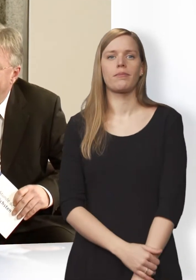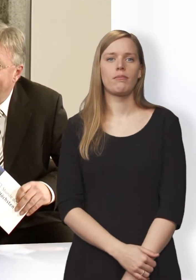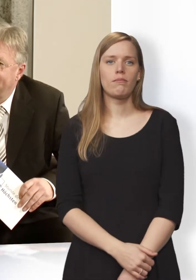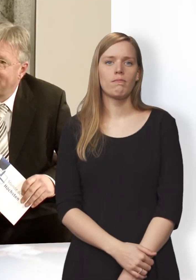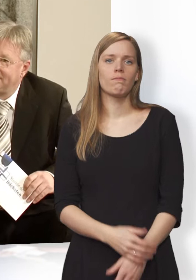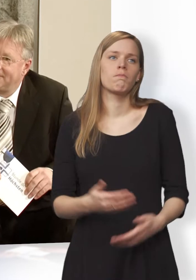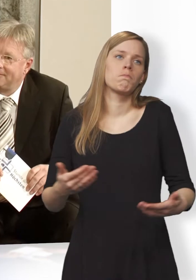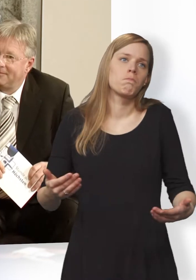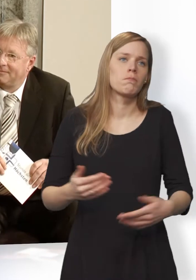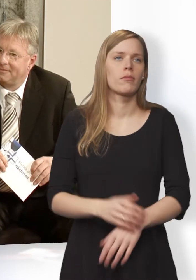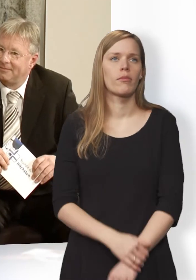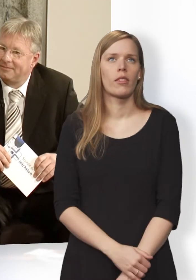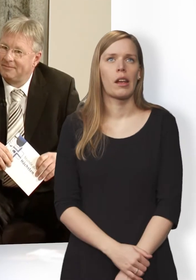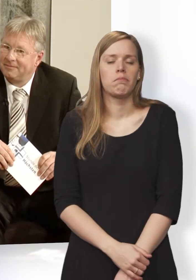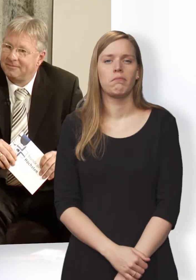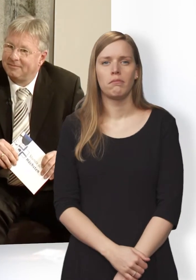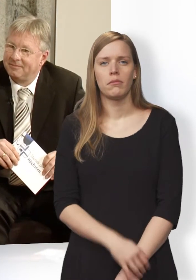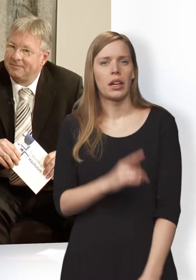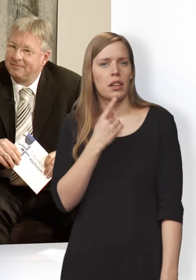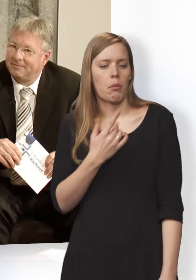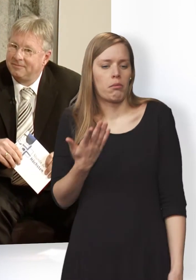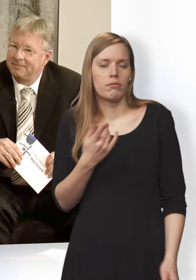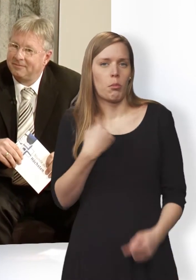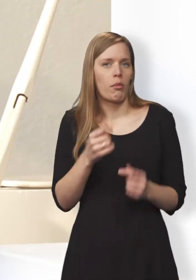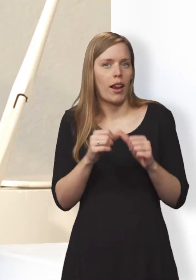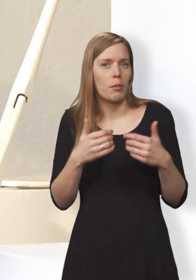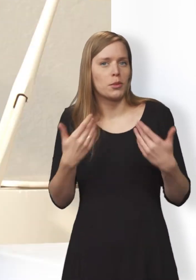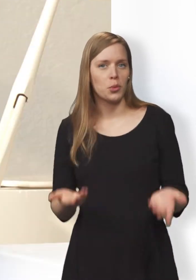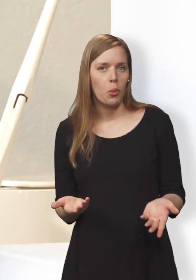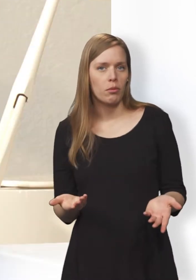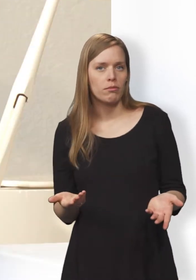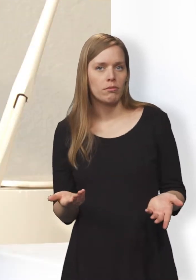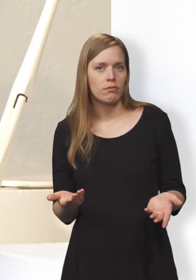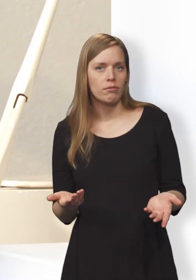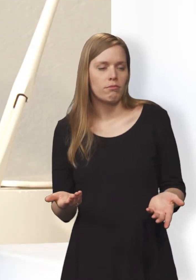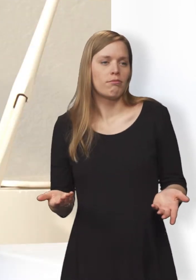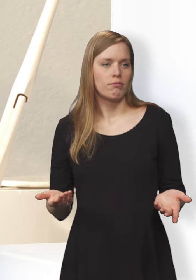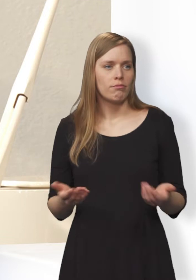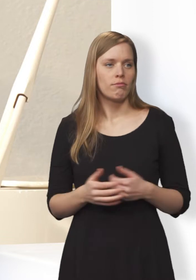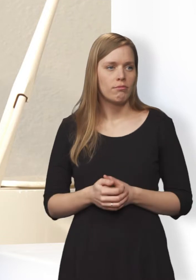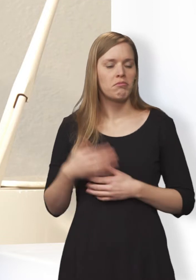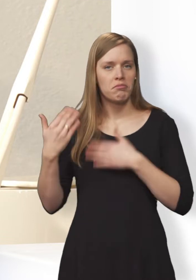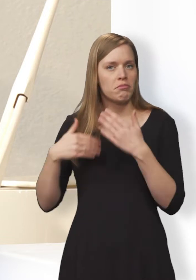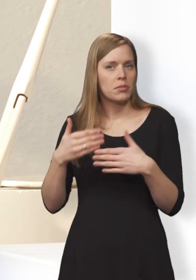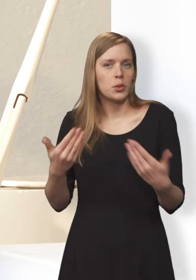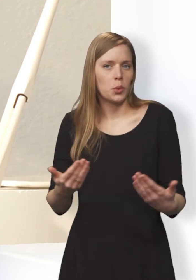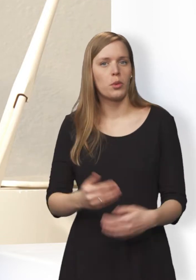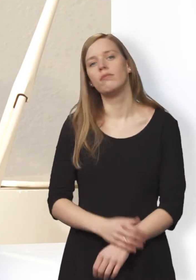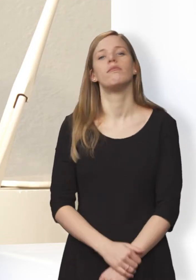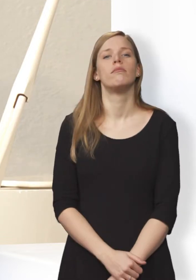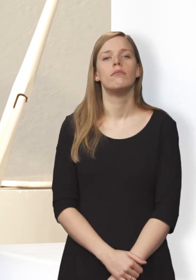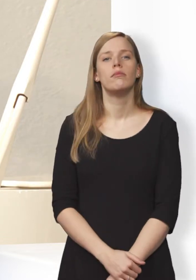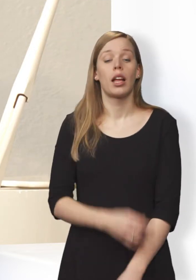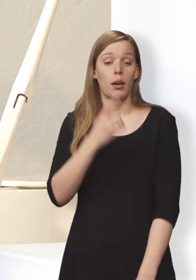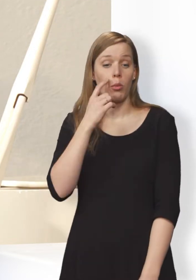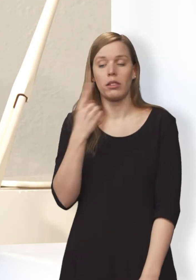das würde ich sagen das ist unser leben so ist es verlaufen und wir erleben jetzt gerade